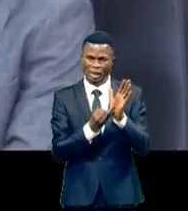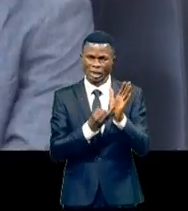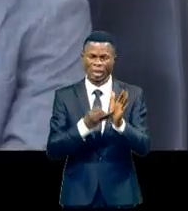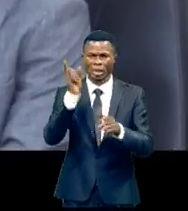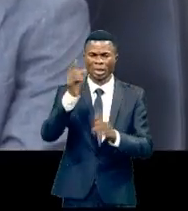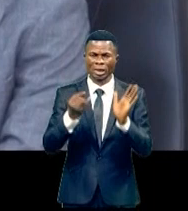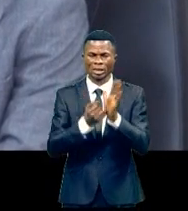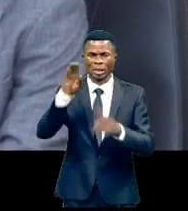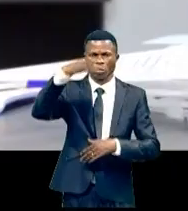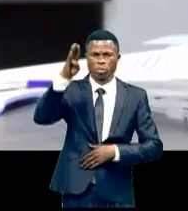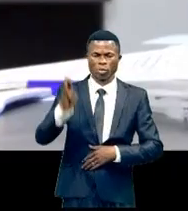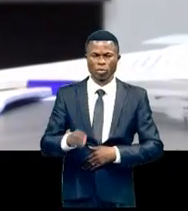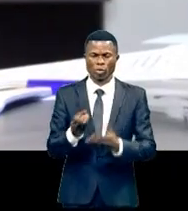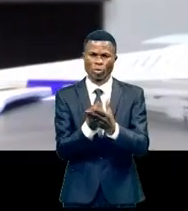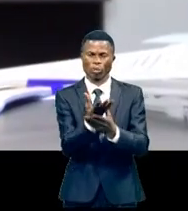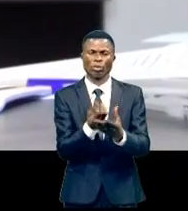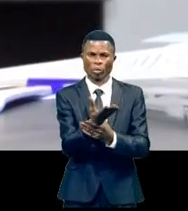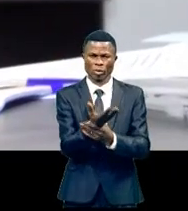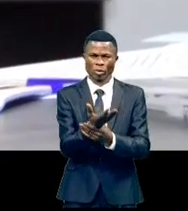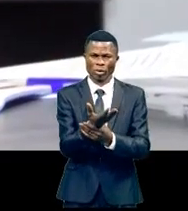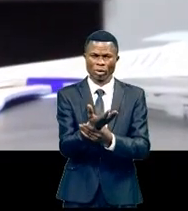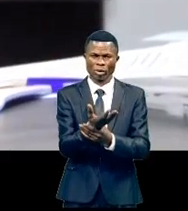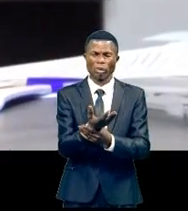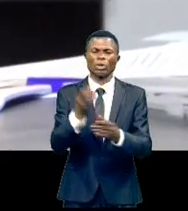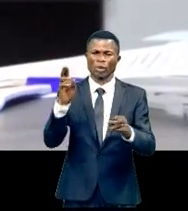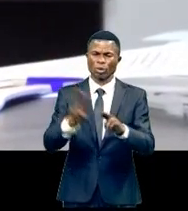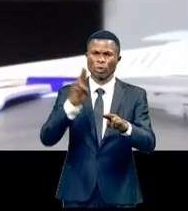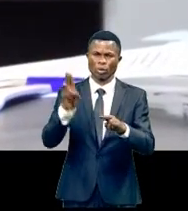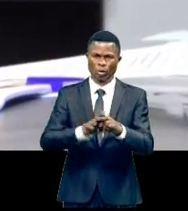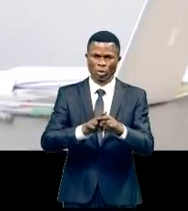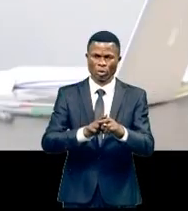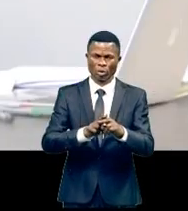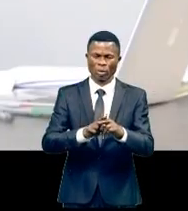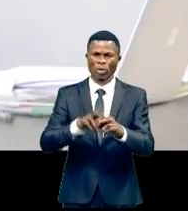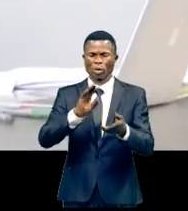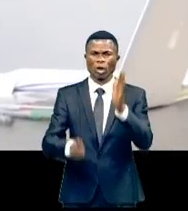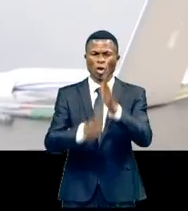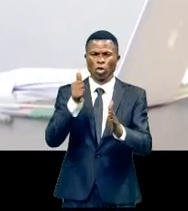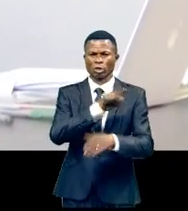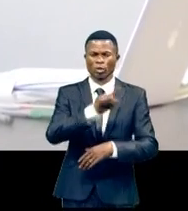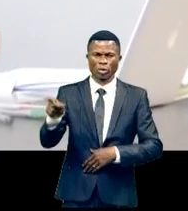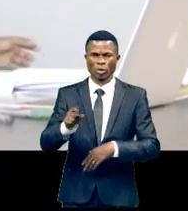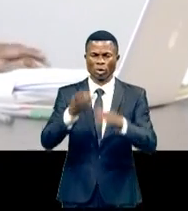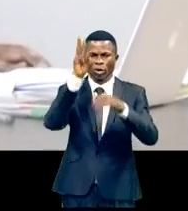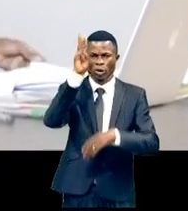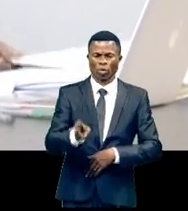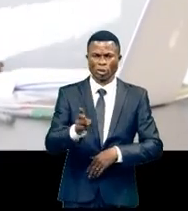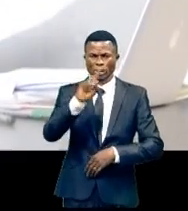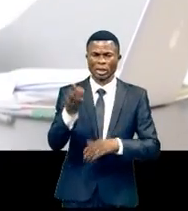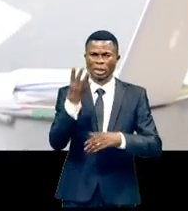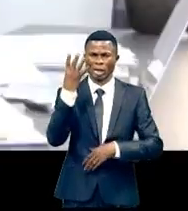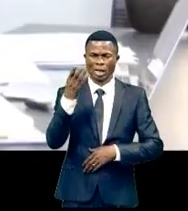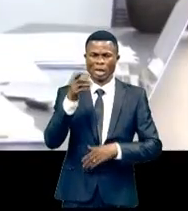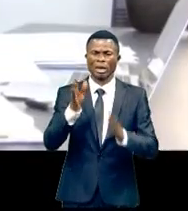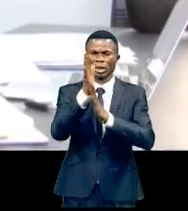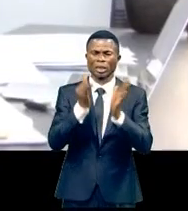97,36%. Quant aux dépenses, elles ont été exécutées à concurrence de 11 334,19